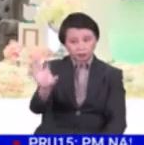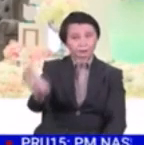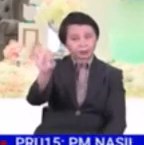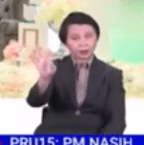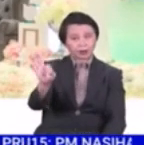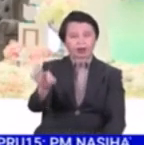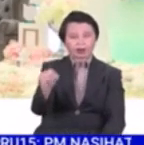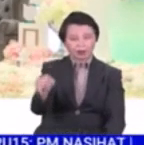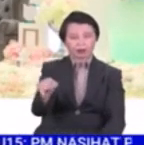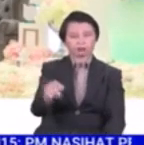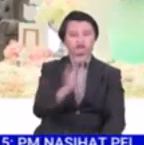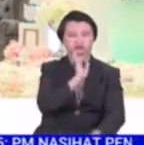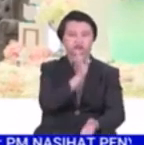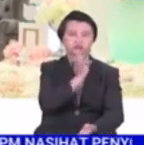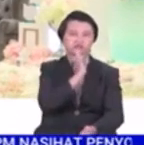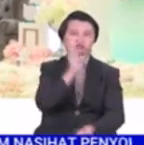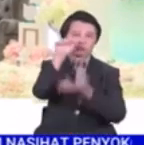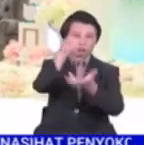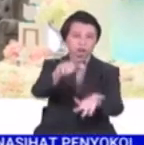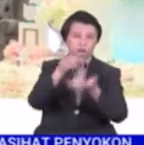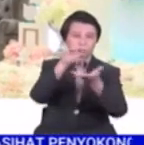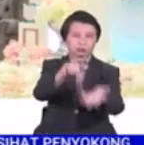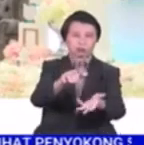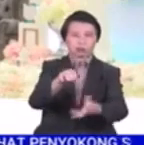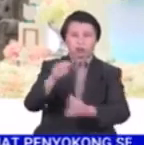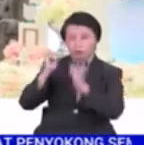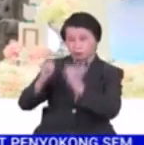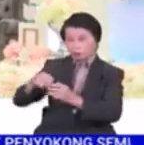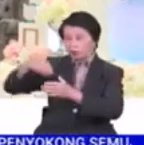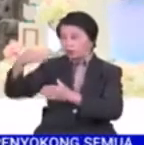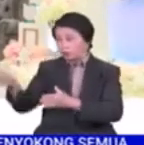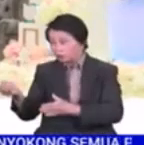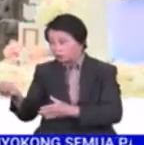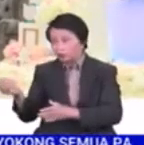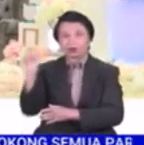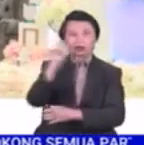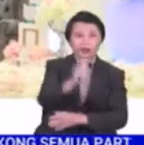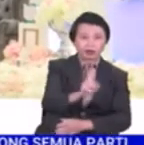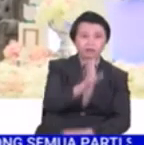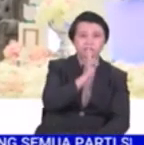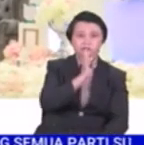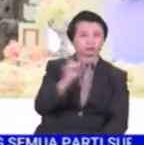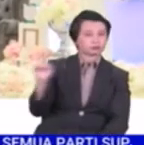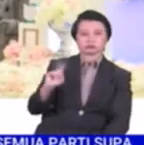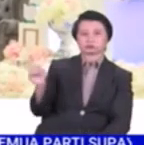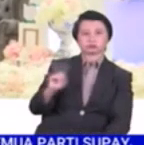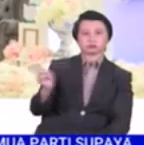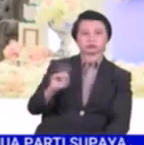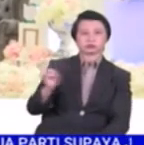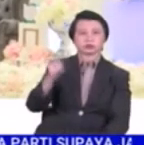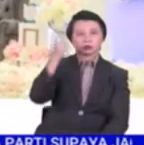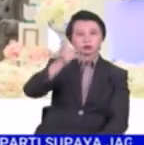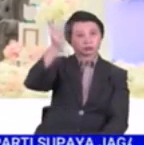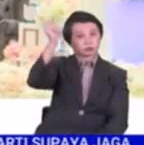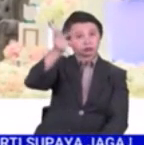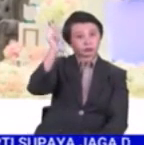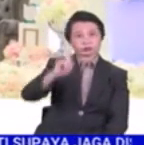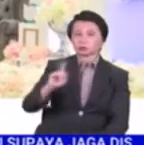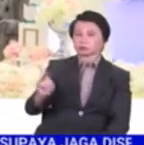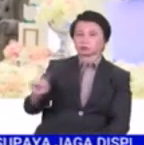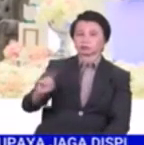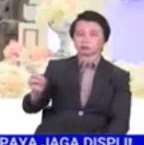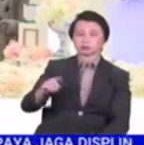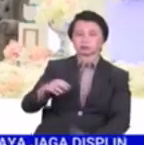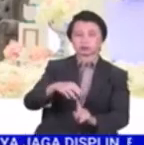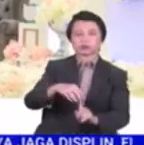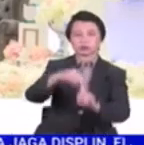individu-individu yang di luar daripada kumpulan tersebut untuk menyampaikan khutbah, terutama